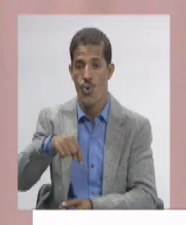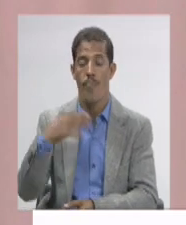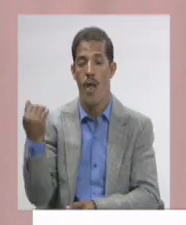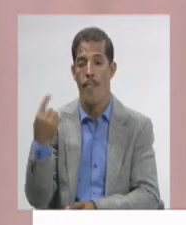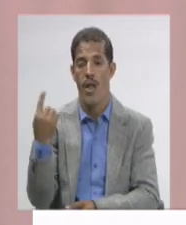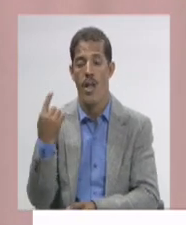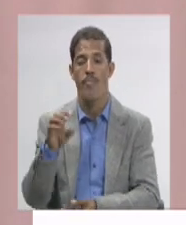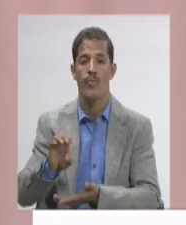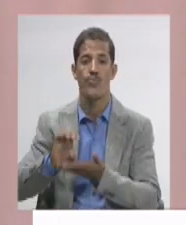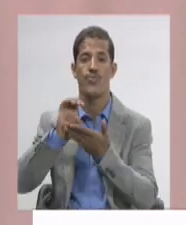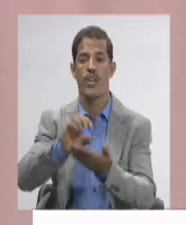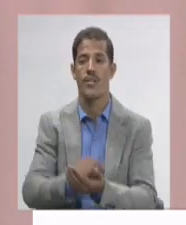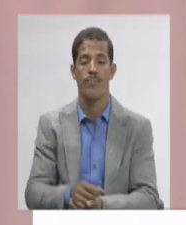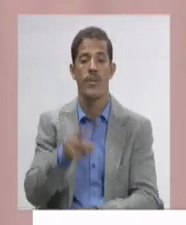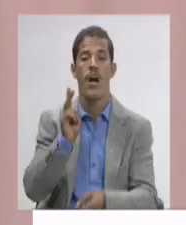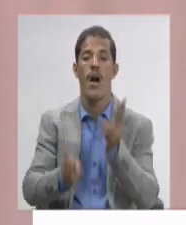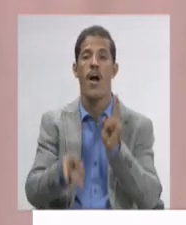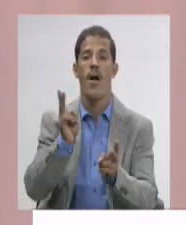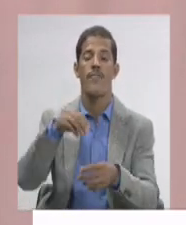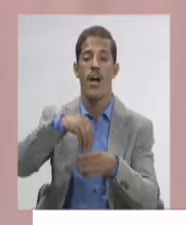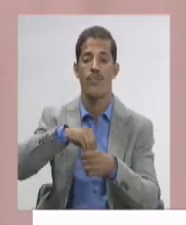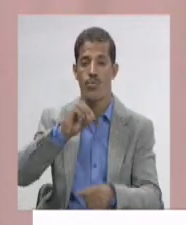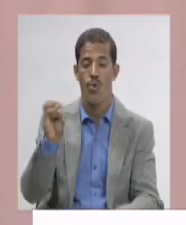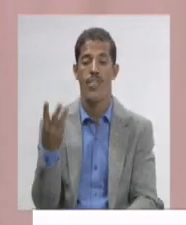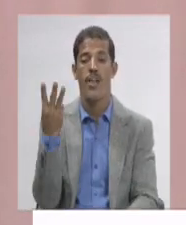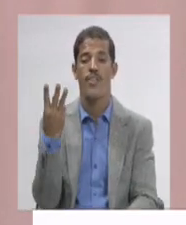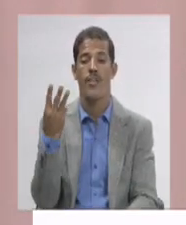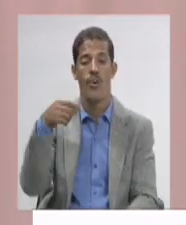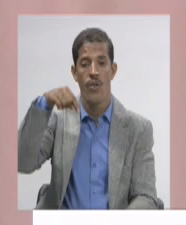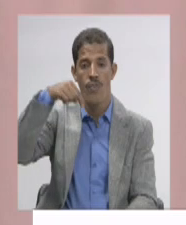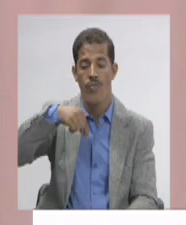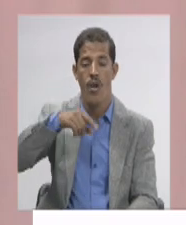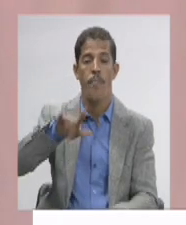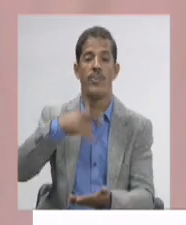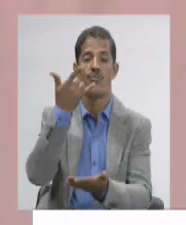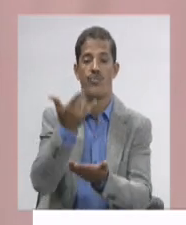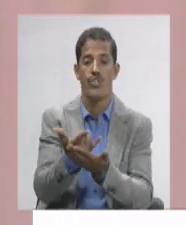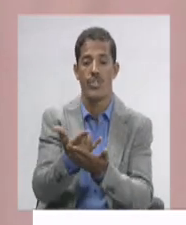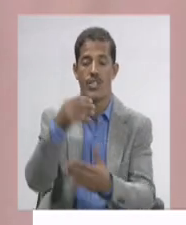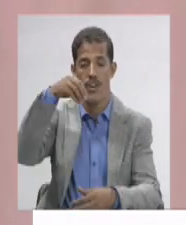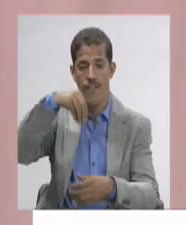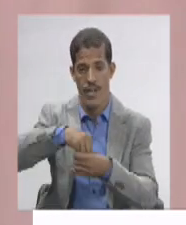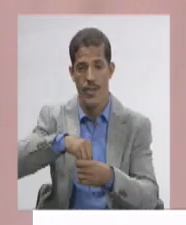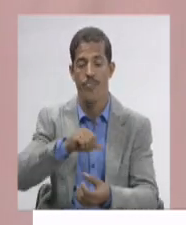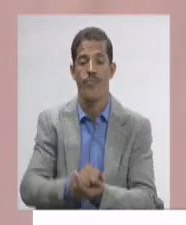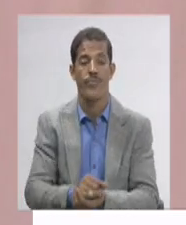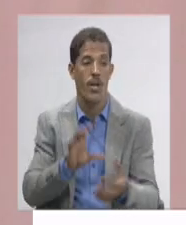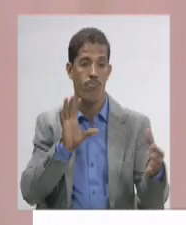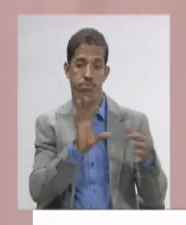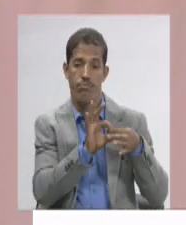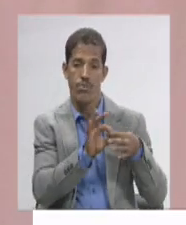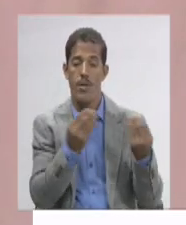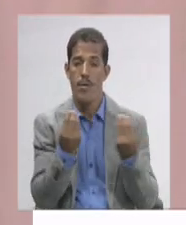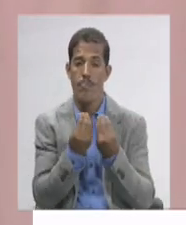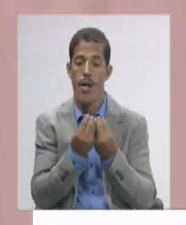للجائزه الاحتفال باطلاق الدوره الثالثه من المهرجان الدولي للتمور الموريتانيه وذلك بالتعاون مع